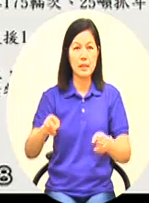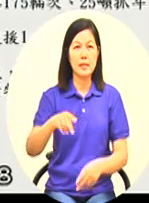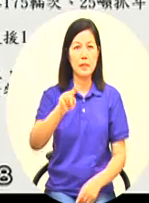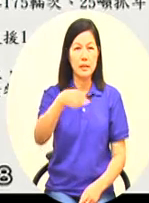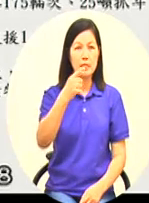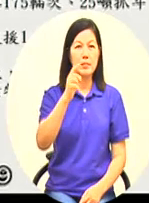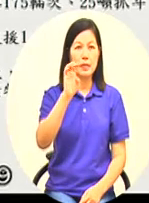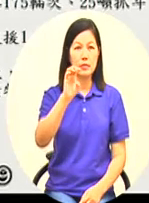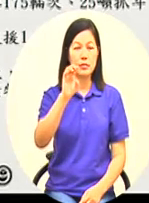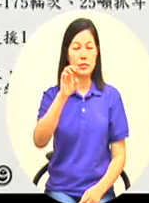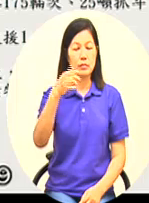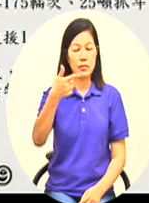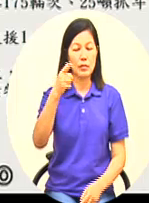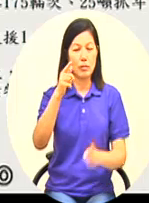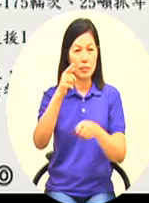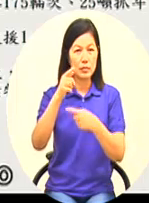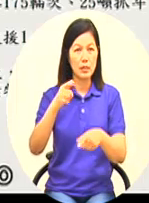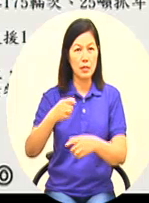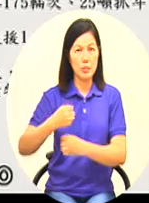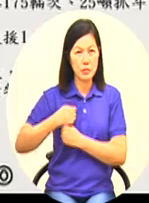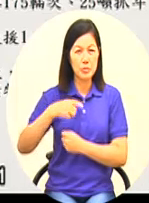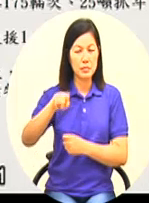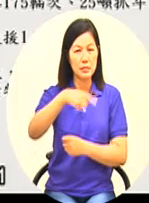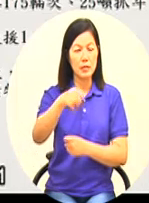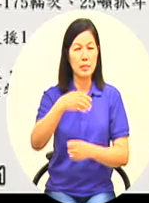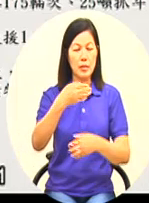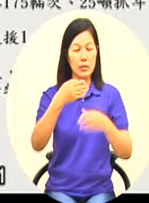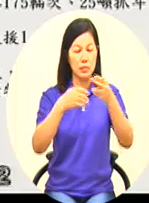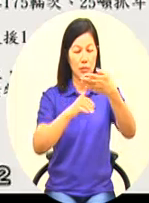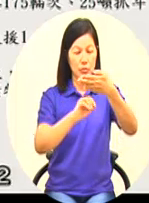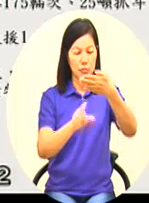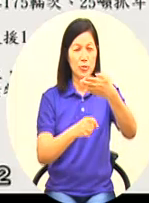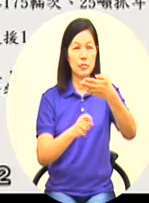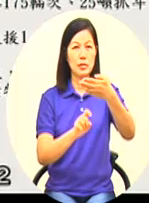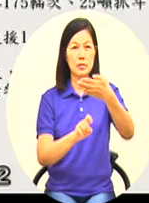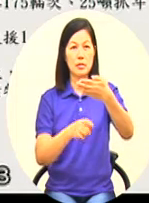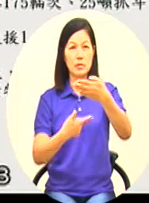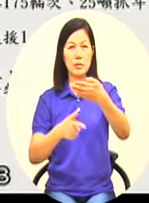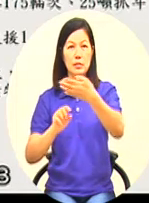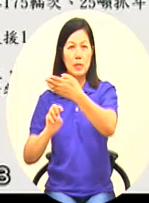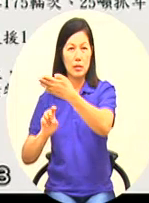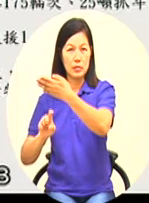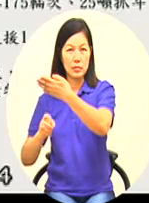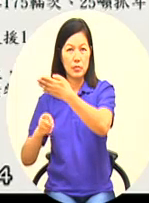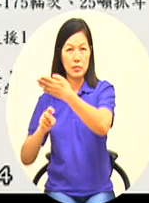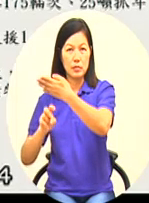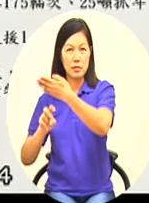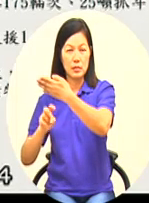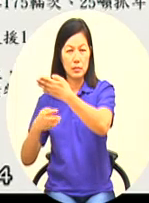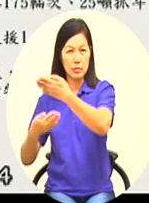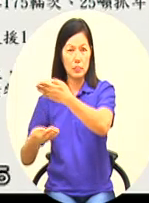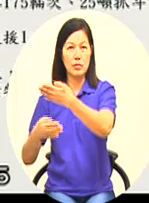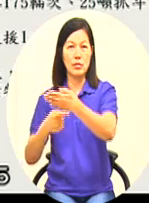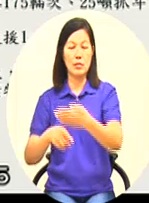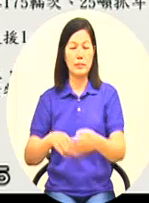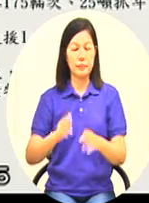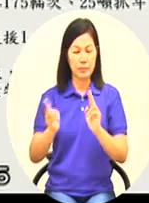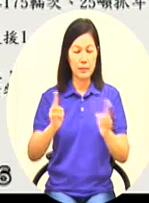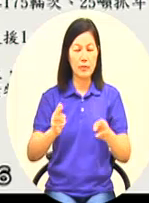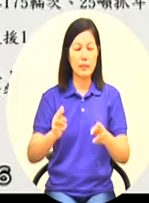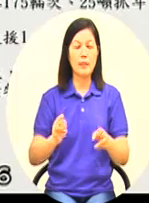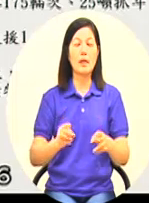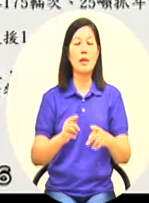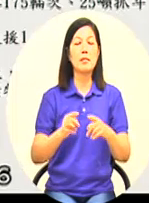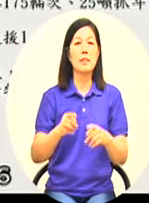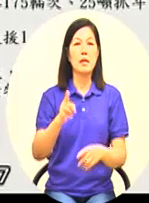很感谢国军，他们也是在9月14到9月19日，总共支援1942人次。那接下